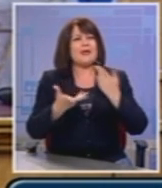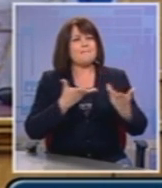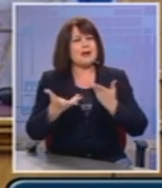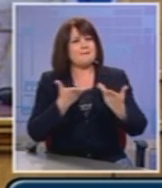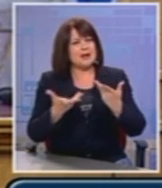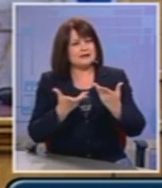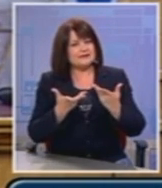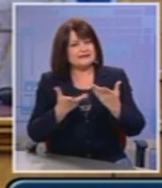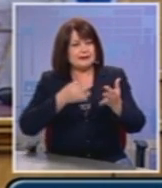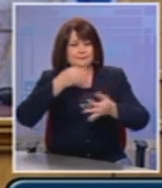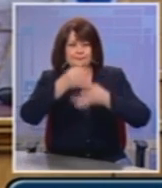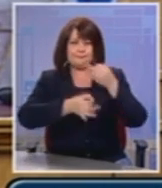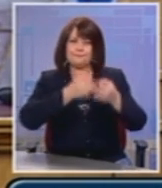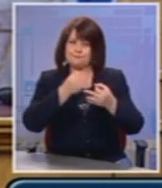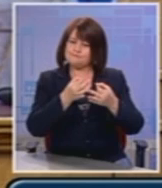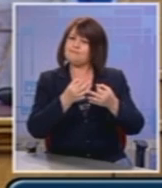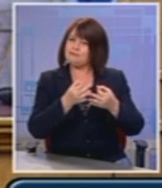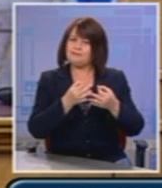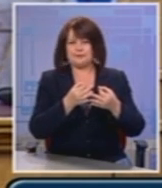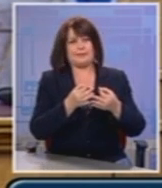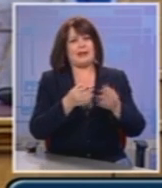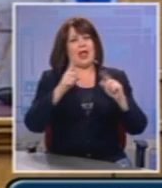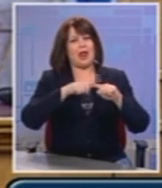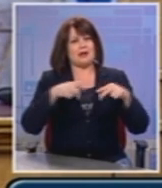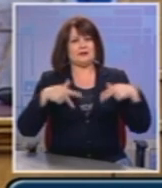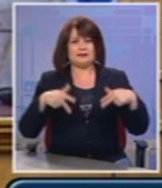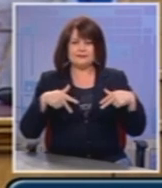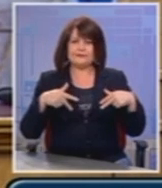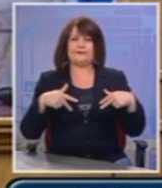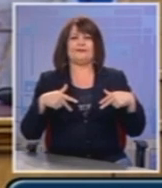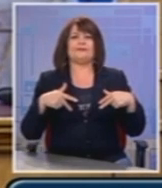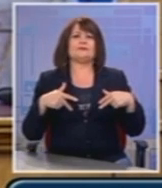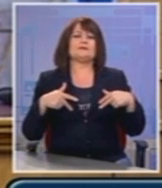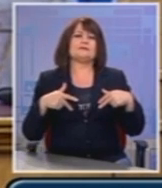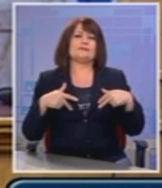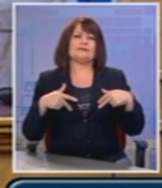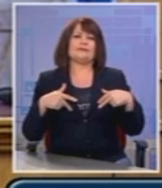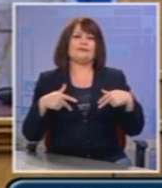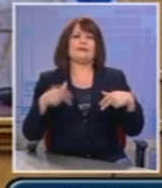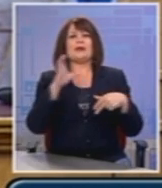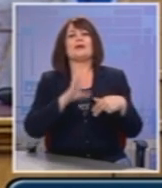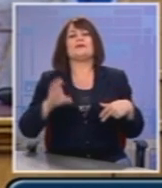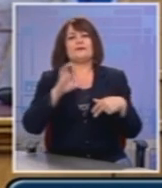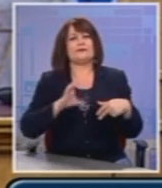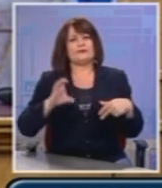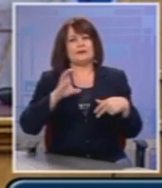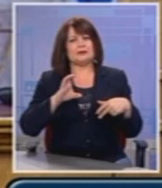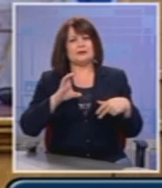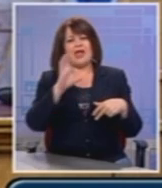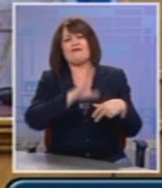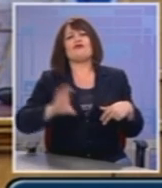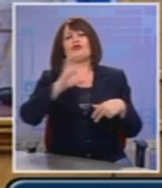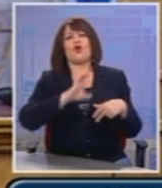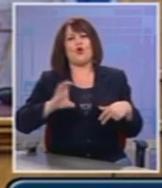που γίνονται τώρα μεταξύ ελληνικής κυβέρνησης και ευρωπαϊκών ευρωπαίων